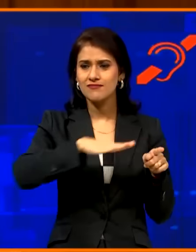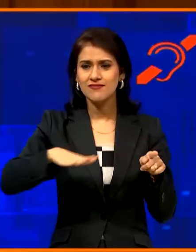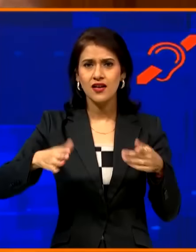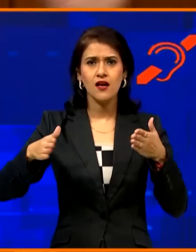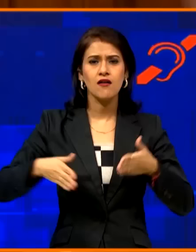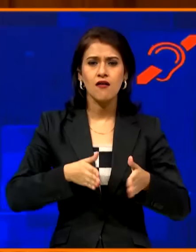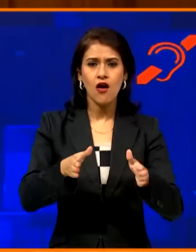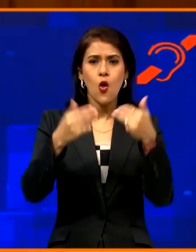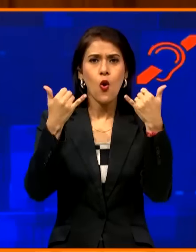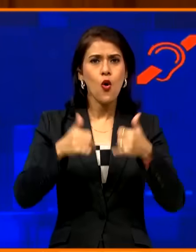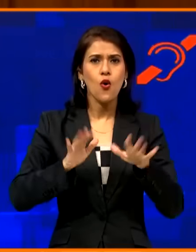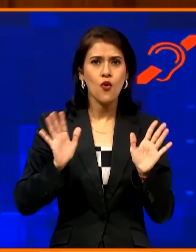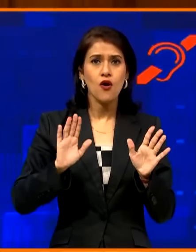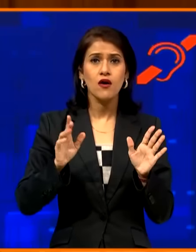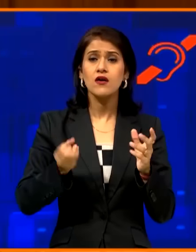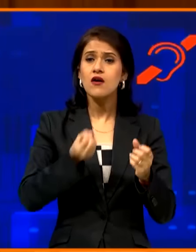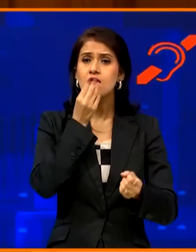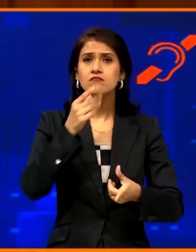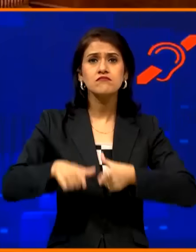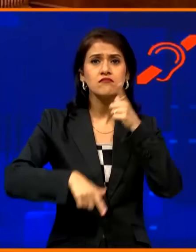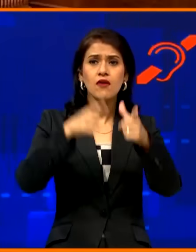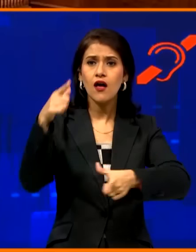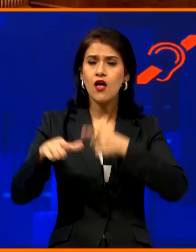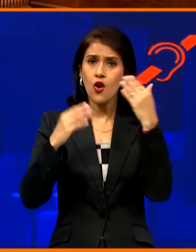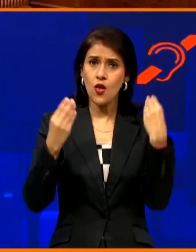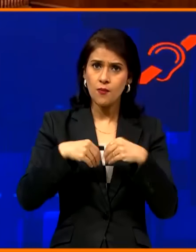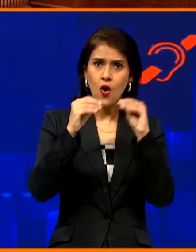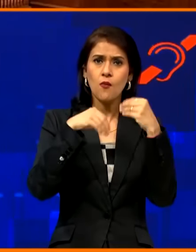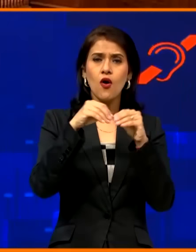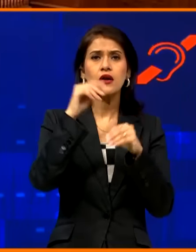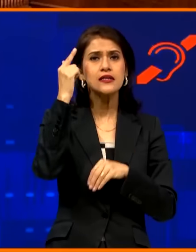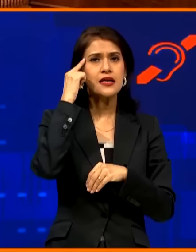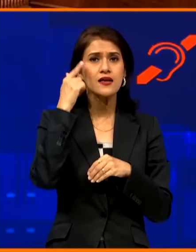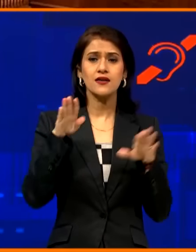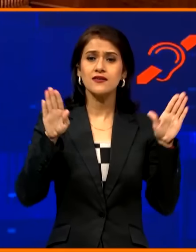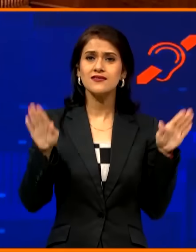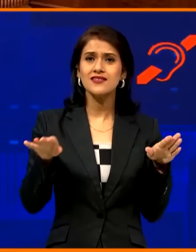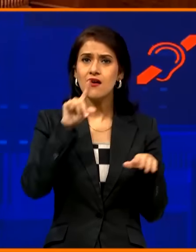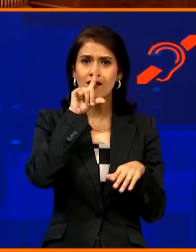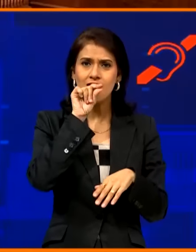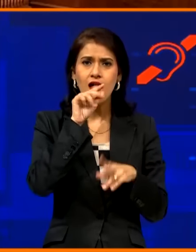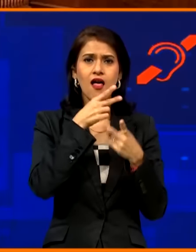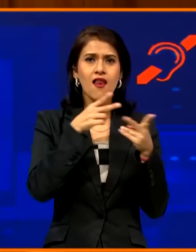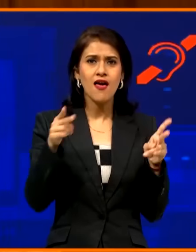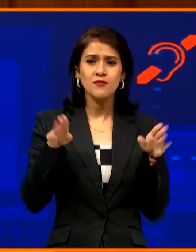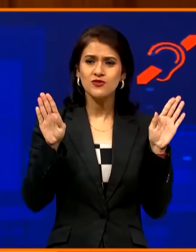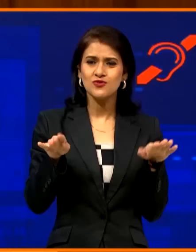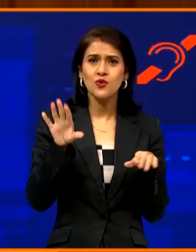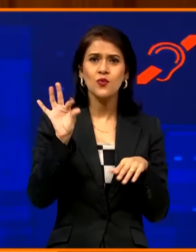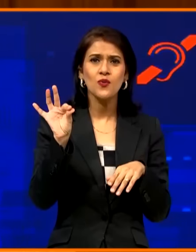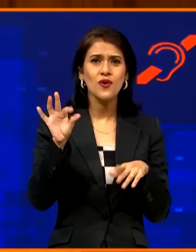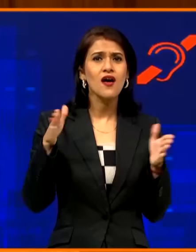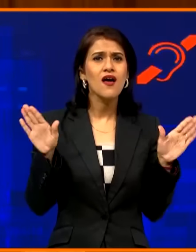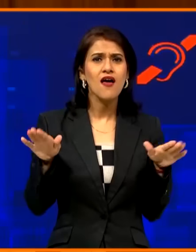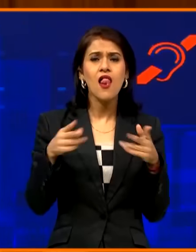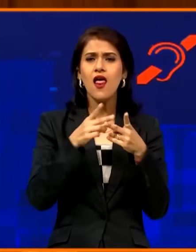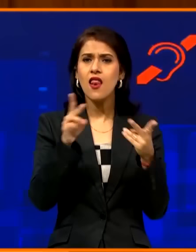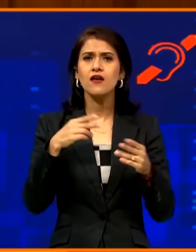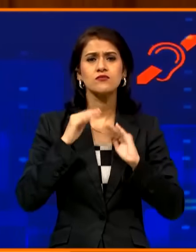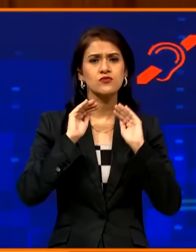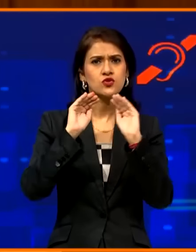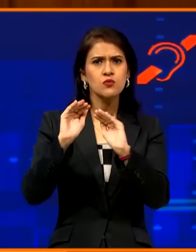जाएं हम प्लांटेशन करने के बारे में जागरूक हो जाएं हम चिड़ियों के बारे में जागरूक हो जाएं हम तितलियों के बारे में जागरूक हो जाए मेरे